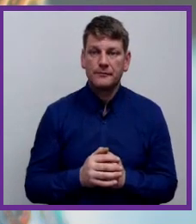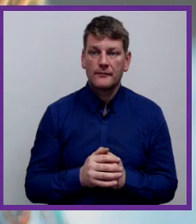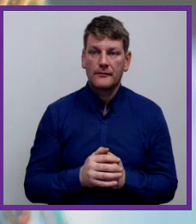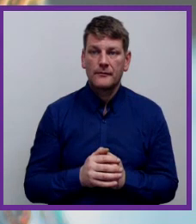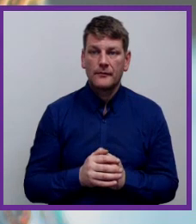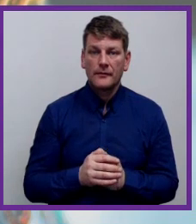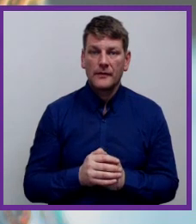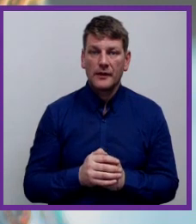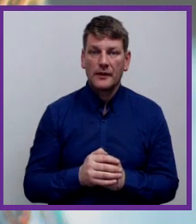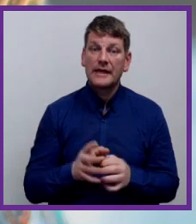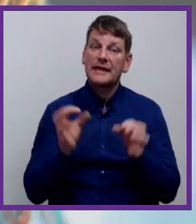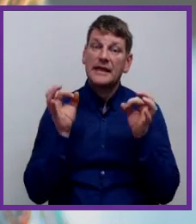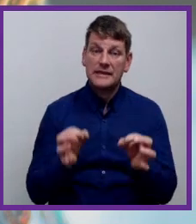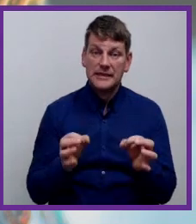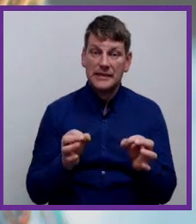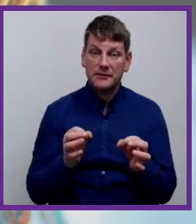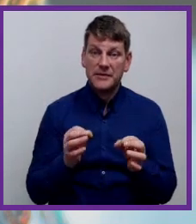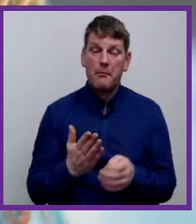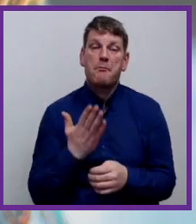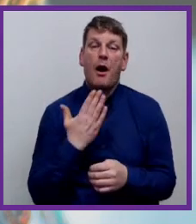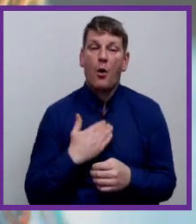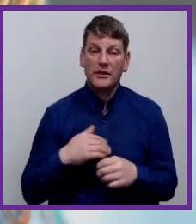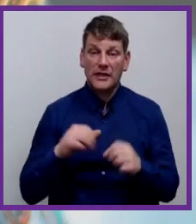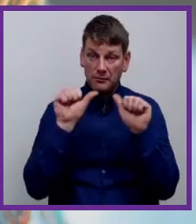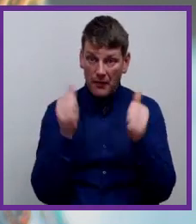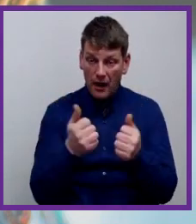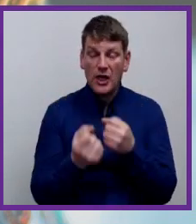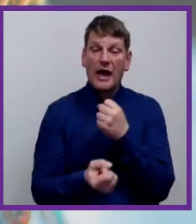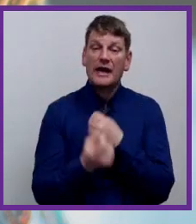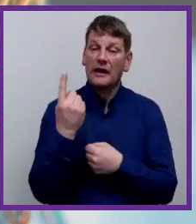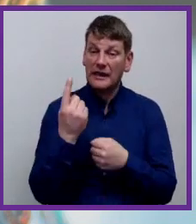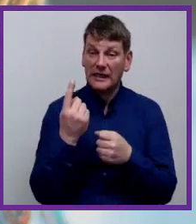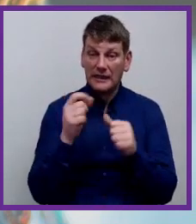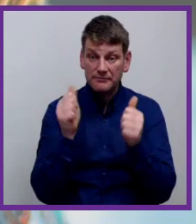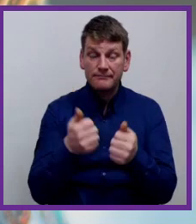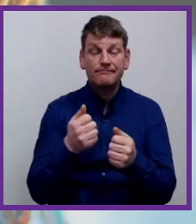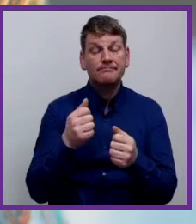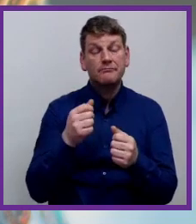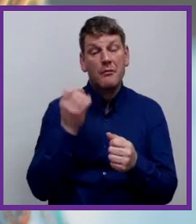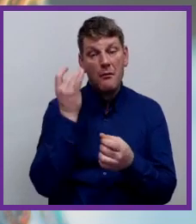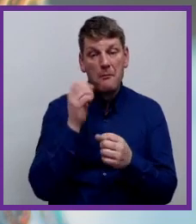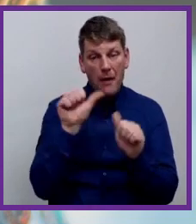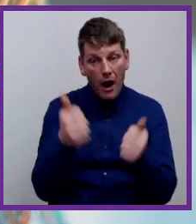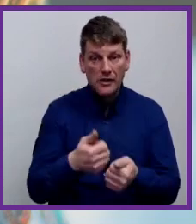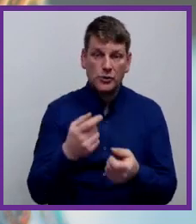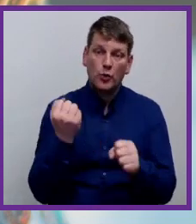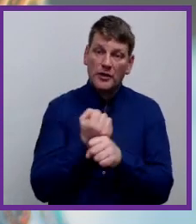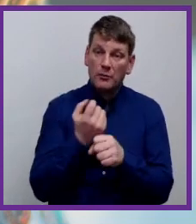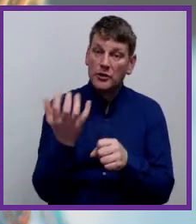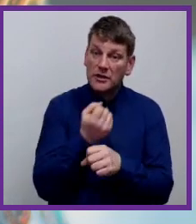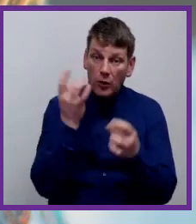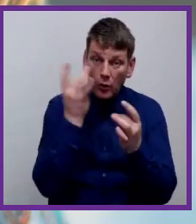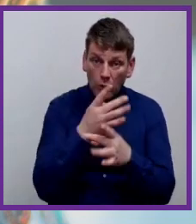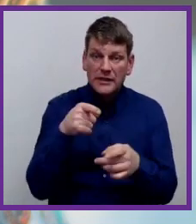Savukārt tiesības baudīt mākslu, radīt mākslu, nodarboties ar kultūru, tas ir tās